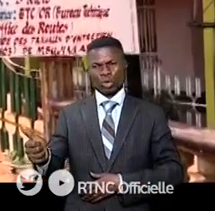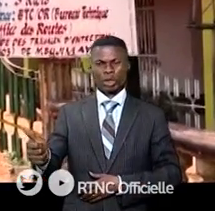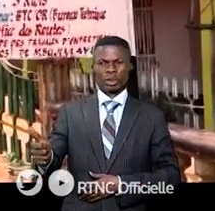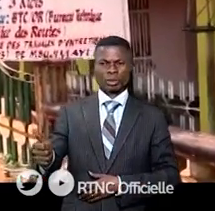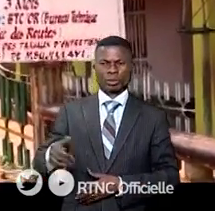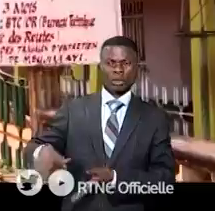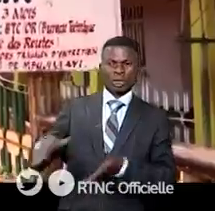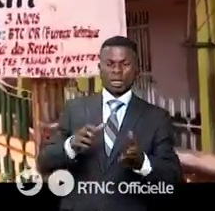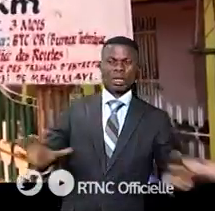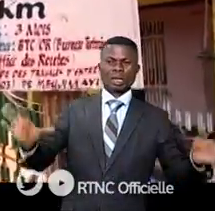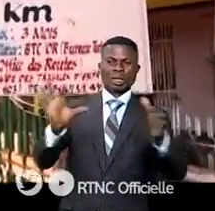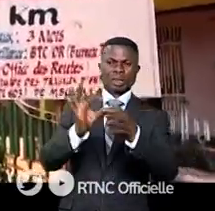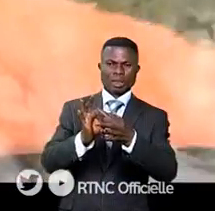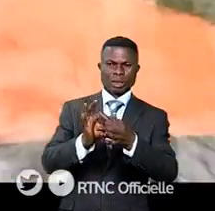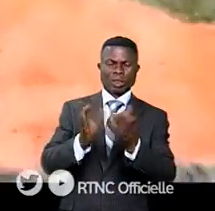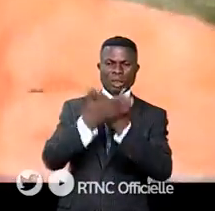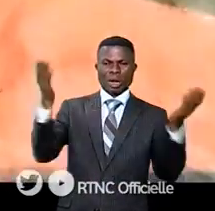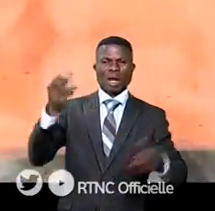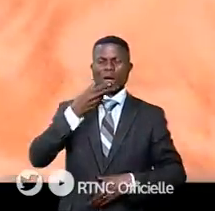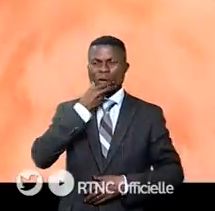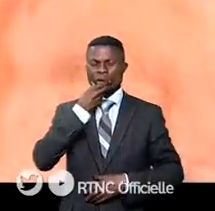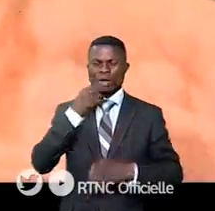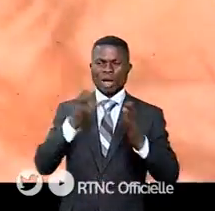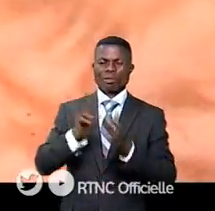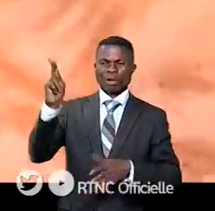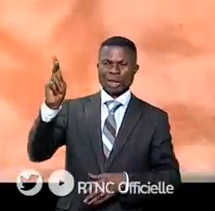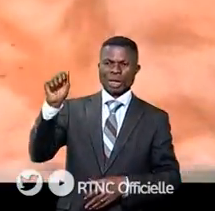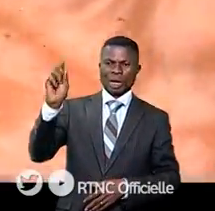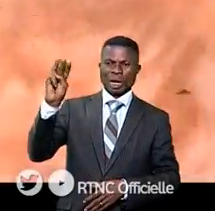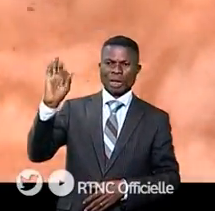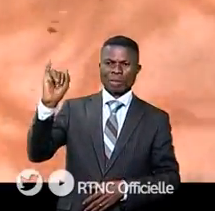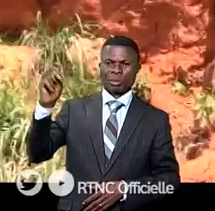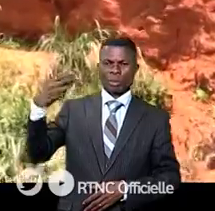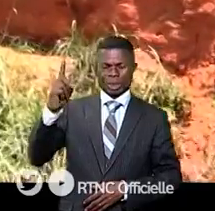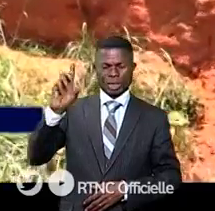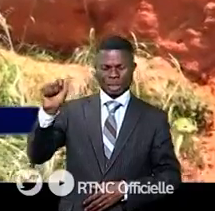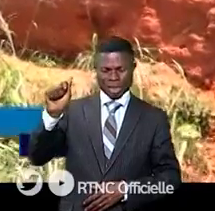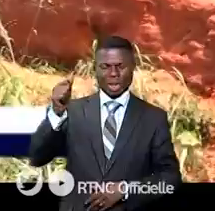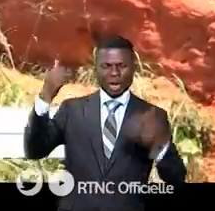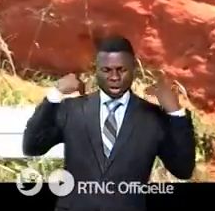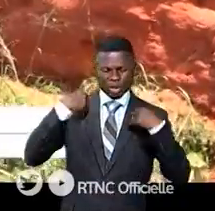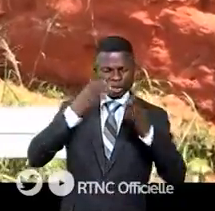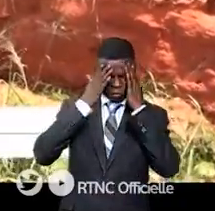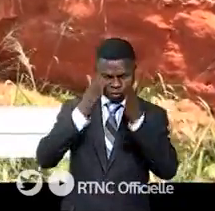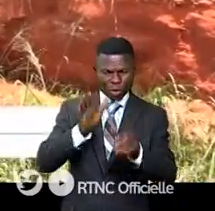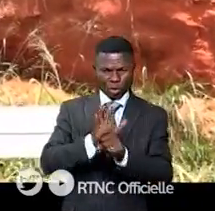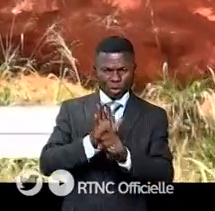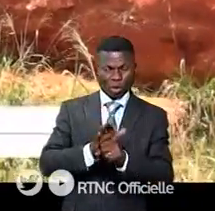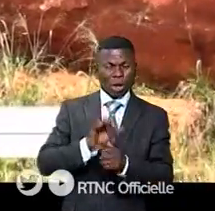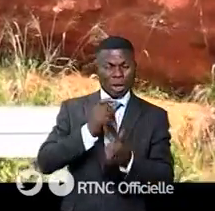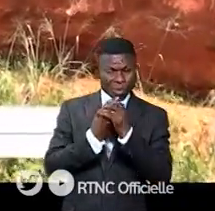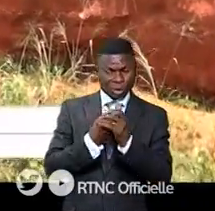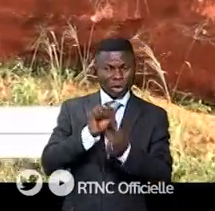Cette route qui relie la ville de Mbujimayi à celle de Cabinda mérite bien une attention soutenue des gouvernants, sinon le pire s'en